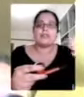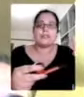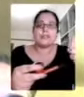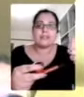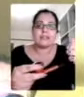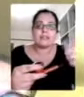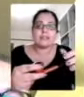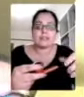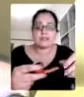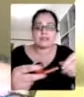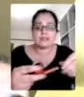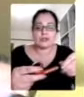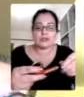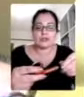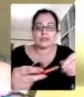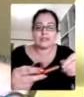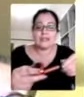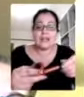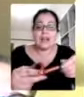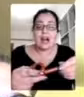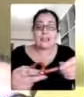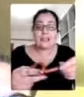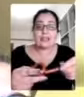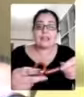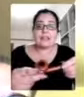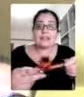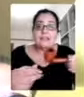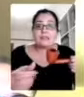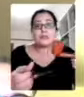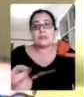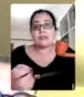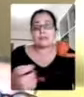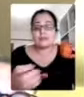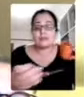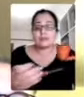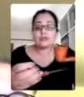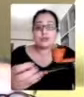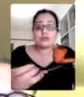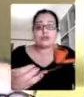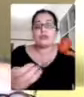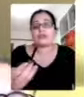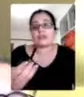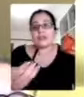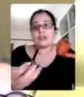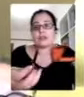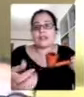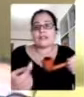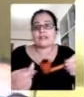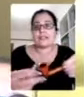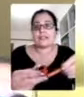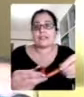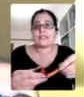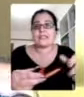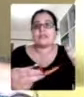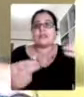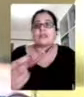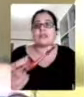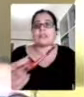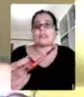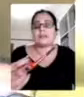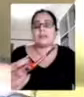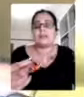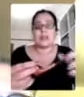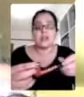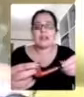durdurun diye çok defalar söylemişimdir sonrasında. Ama evet, durdurmak mümkün olmuyor. Çünkü çok güzel kökler var arasında, insan